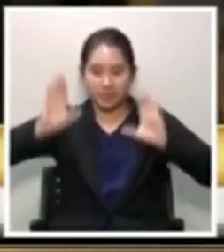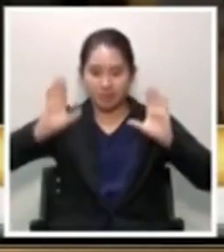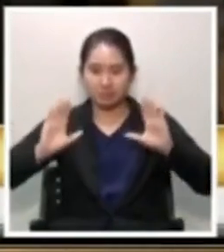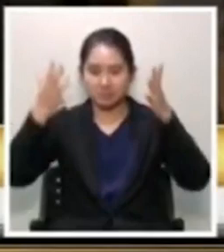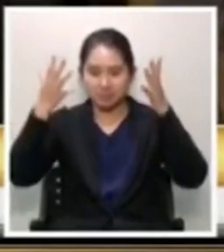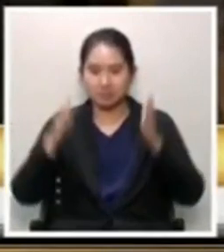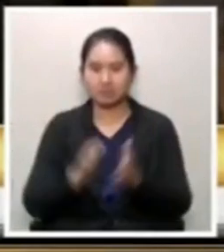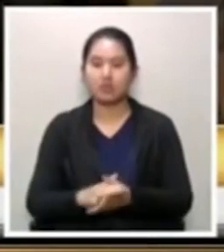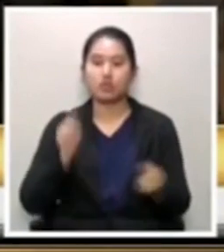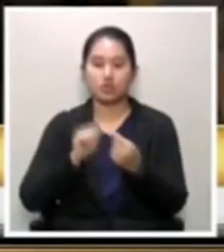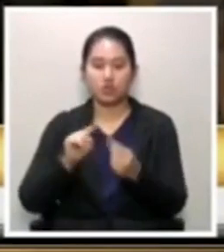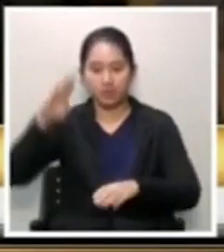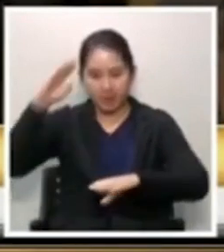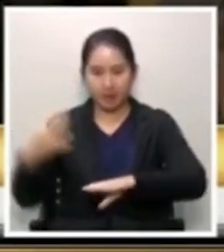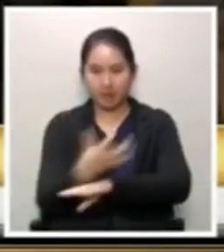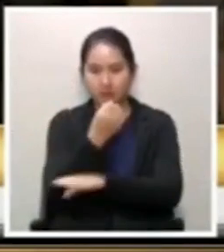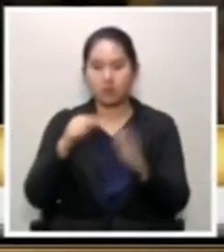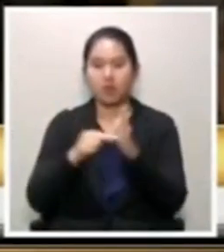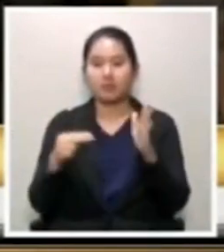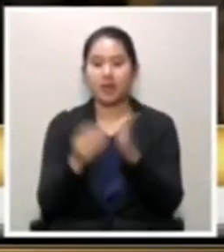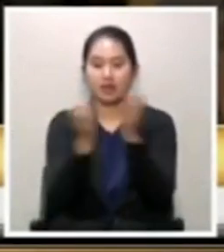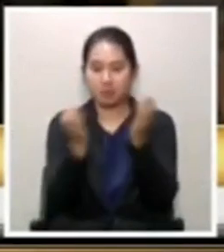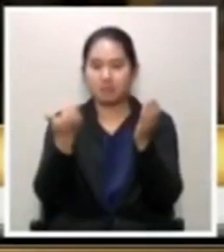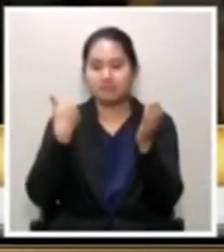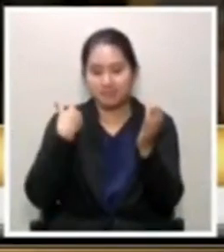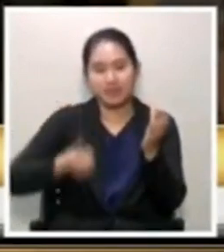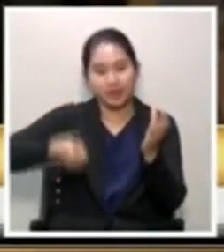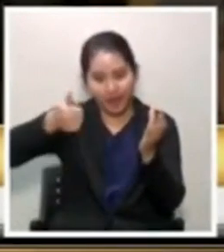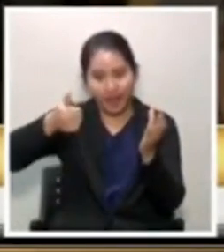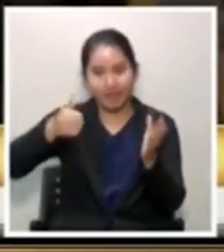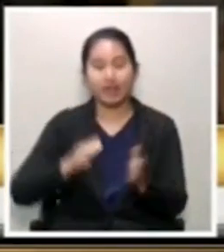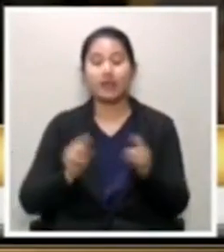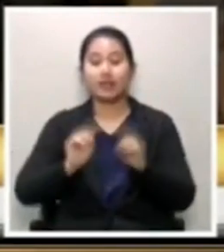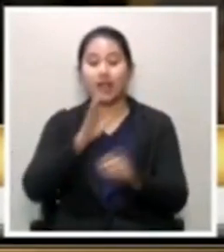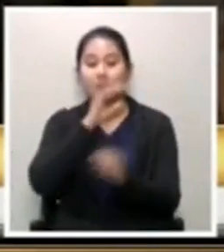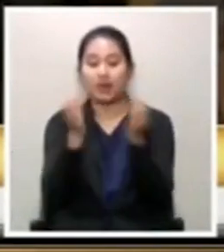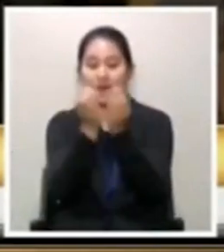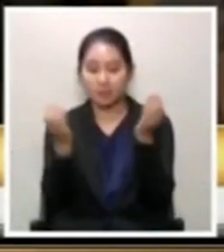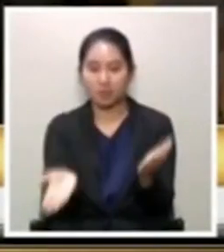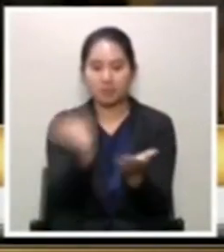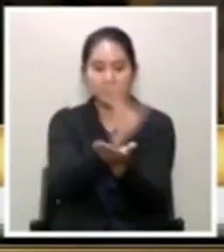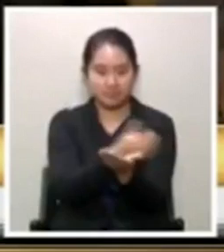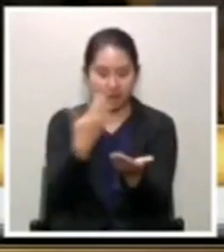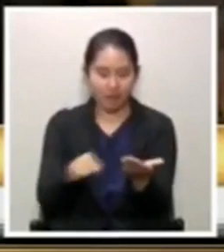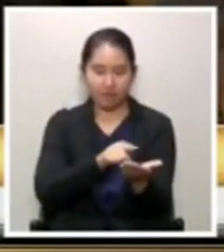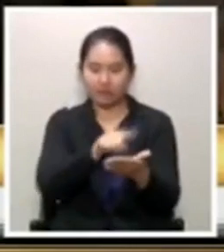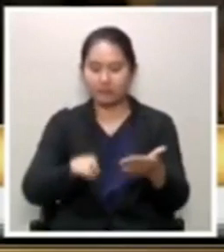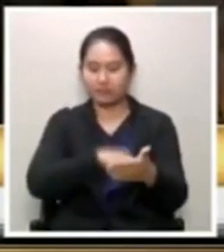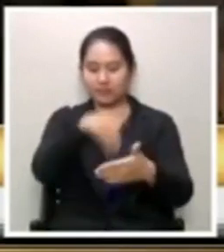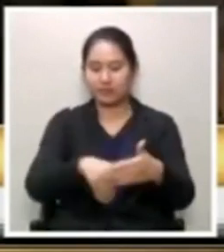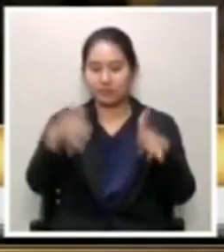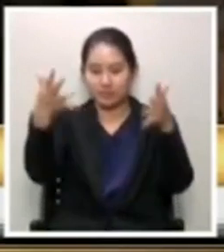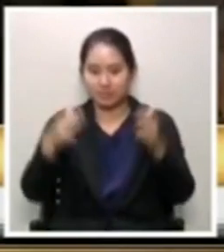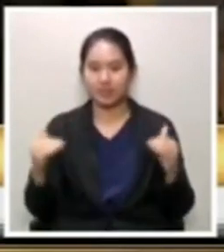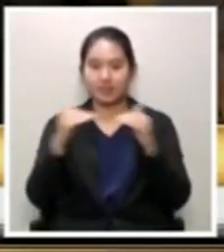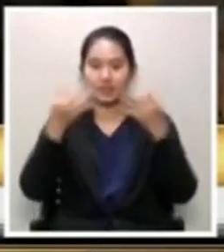ที่เป็นเผด็จการจํานวนมากก็มีรัฐธรรมนูญได้เช่นเดียวกันแต่เมื่อคุณเปิดรัฐธรรมนูญไปแล้วเลือกตั้งมีไหมไม่มีสิทธิเส